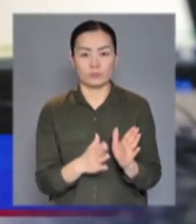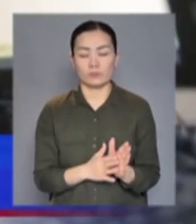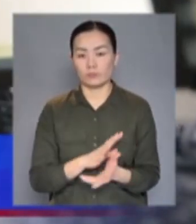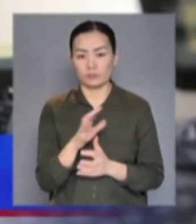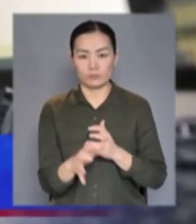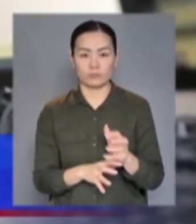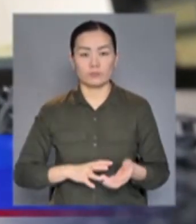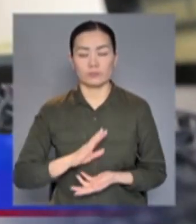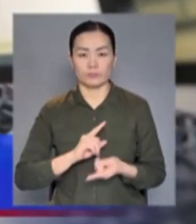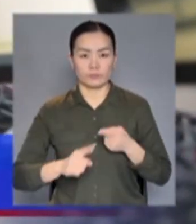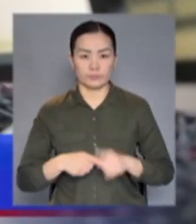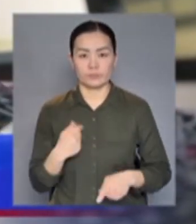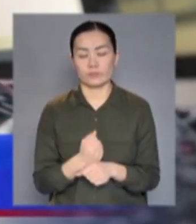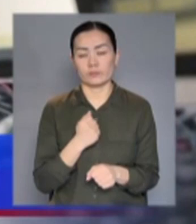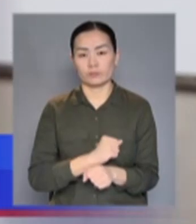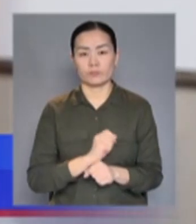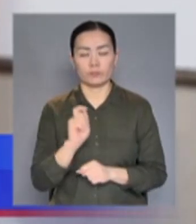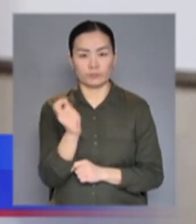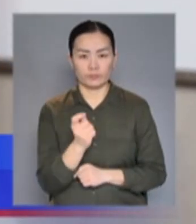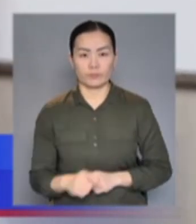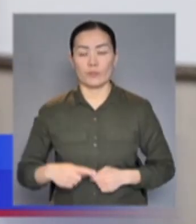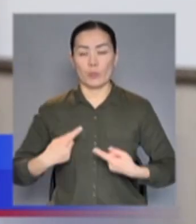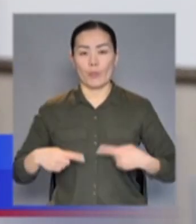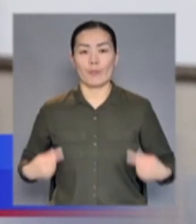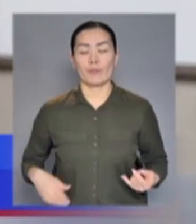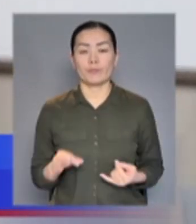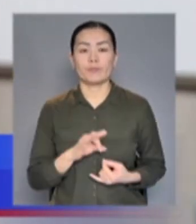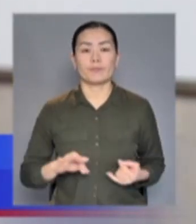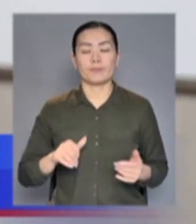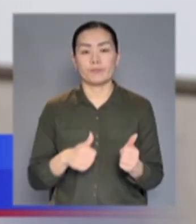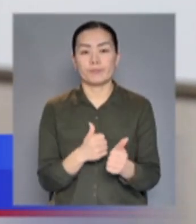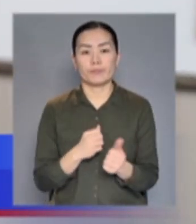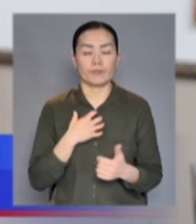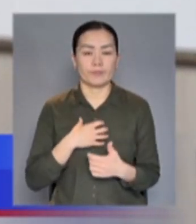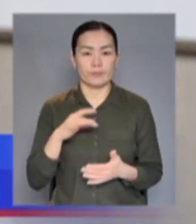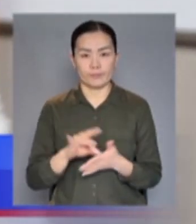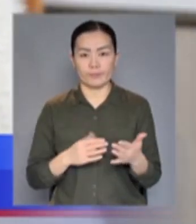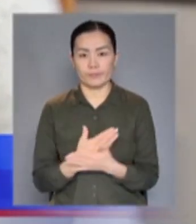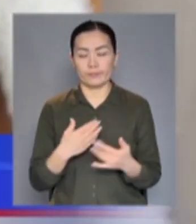әлем көлеміндегі қақтығыс, азаматтық соғыс және қақтығыс жерлер жөнінде босқындар үшін ең